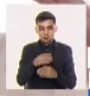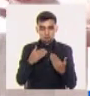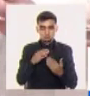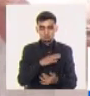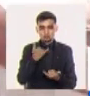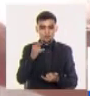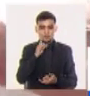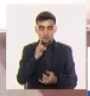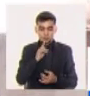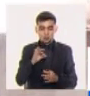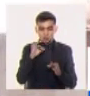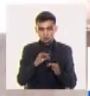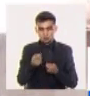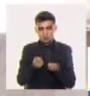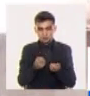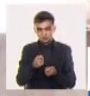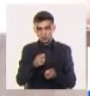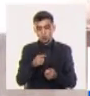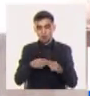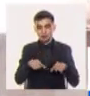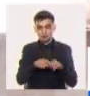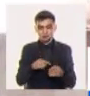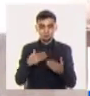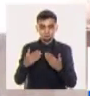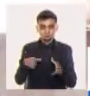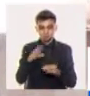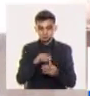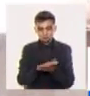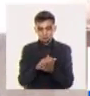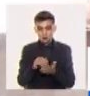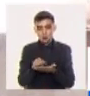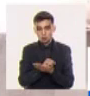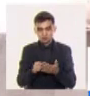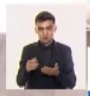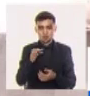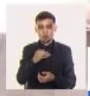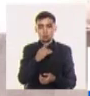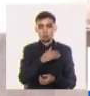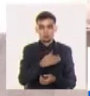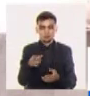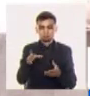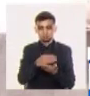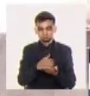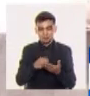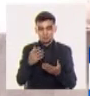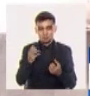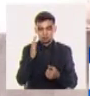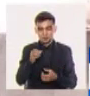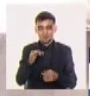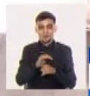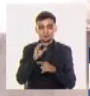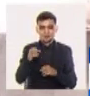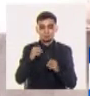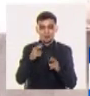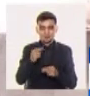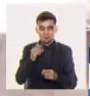Сейчас временно исполняющий обязанности руководителя отдела ознакомится со всеми документами. Соберут у вас подтверждение, после чего вам будут начислены